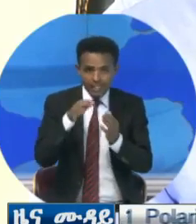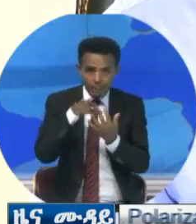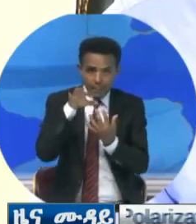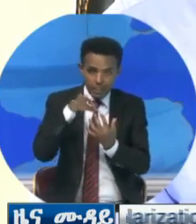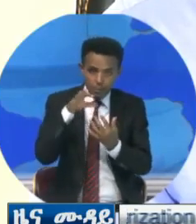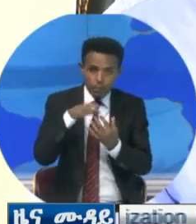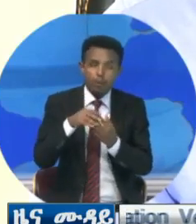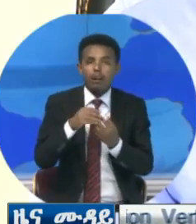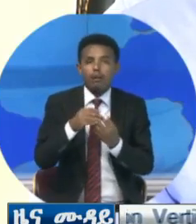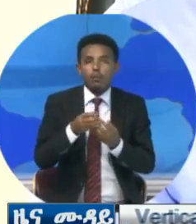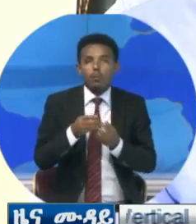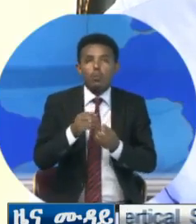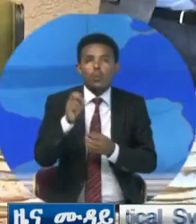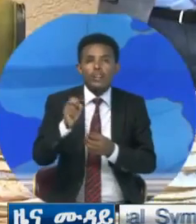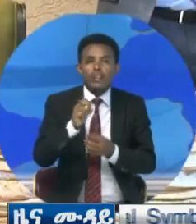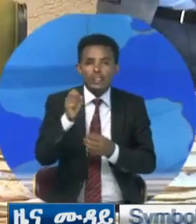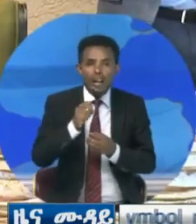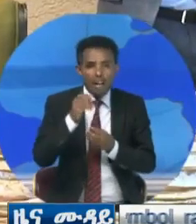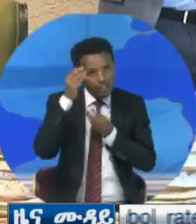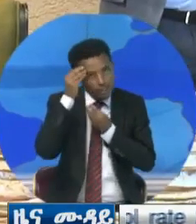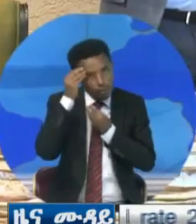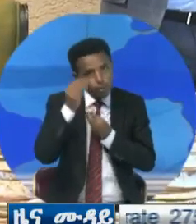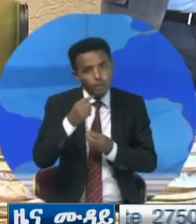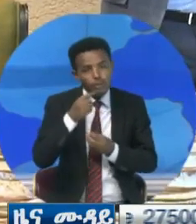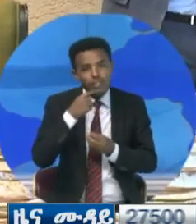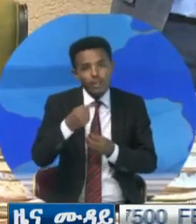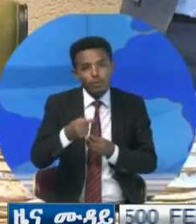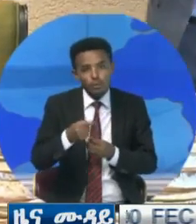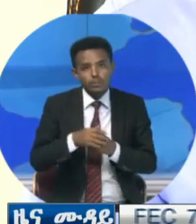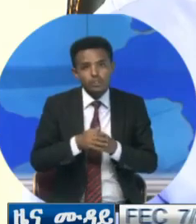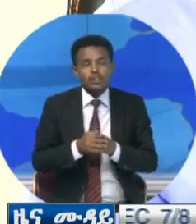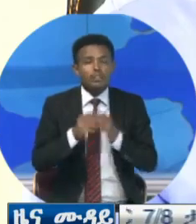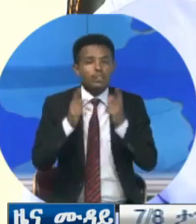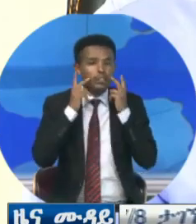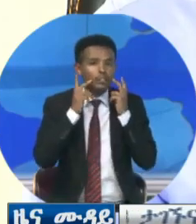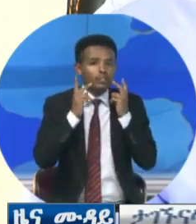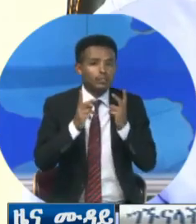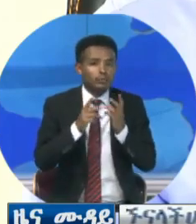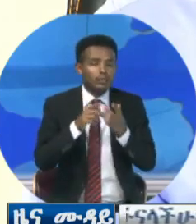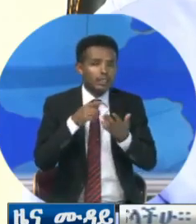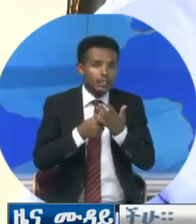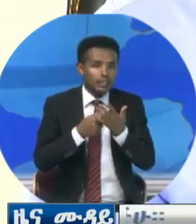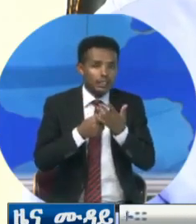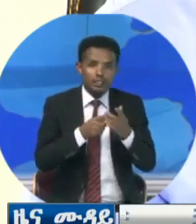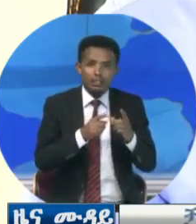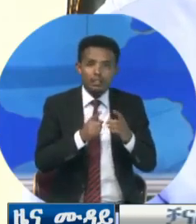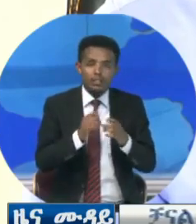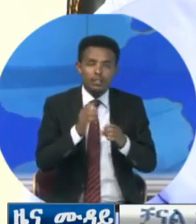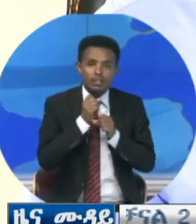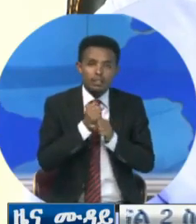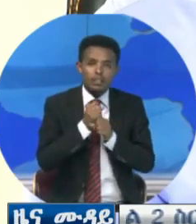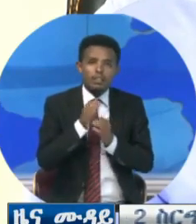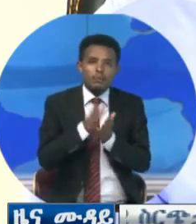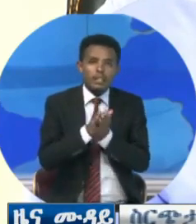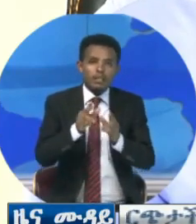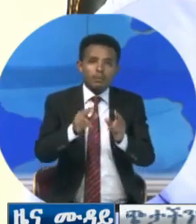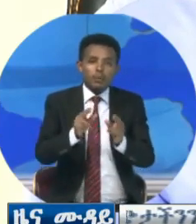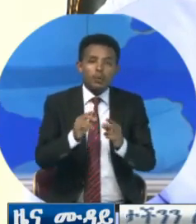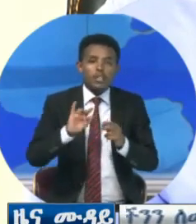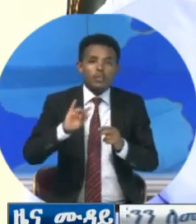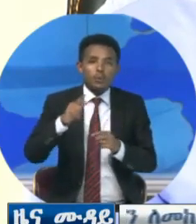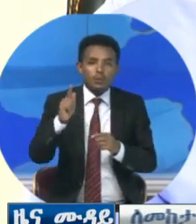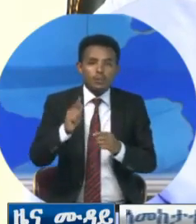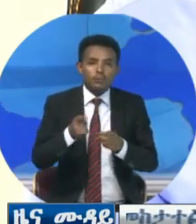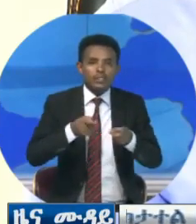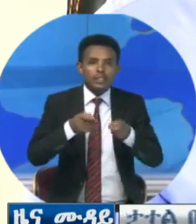ወረዳ ሳውቁ ይያሉ እየጠየቁን ያሉ ባለሀብቶች አሉ። የትምህርት ቤቶች ለየታ ኦልሞስት ተጠናቀዋል። እሱን ይዘን አሁንኛ ትምህርት ቢሮ ከዞን መስተዳድር